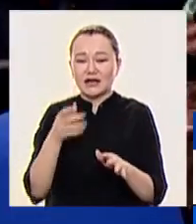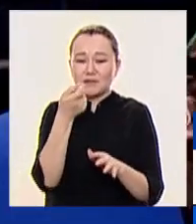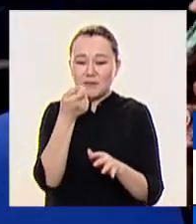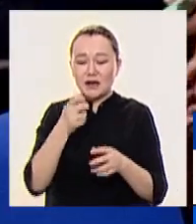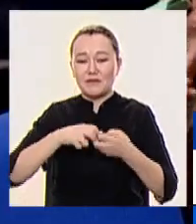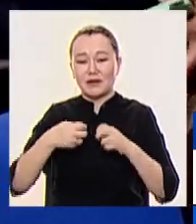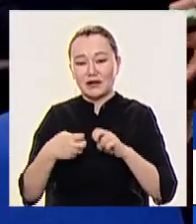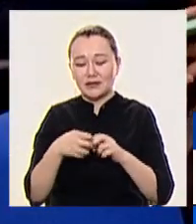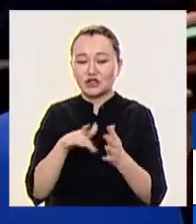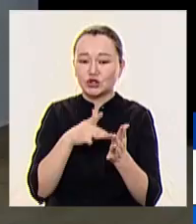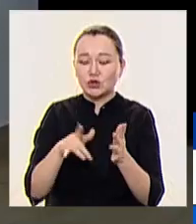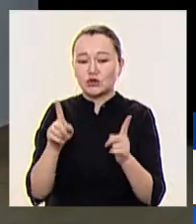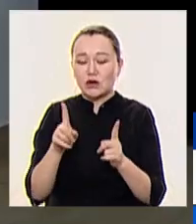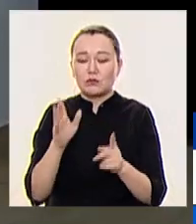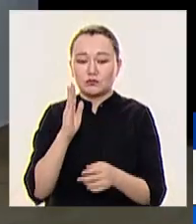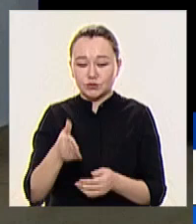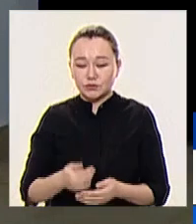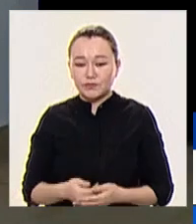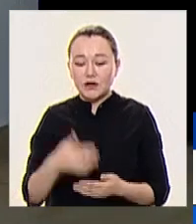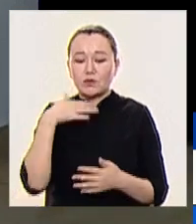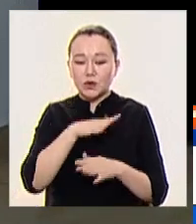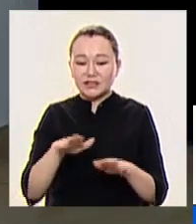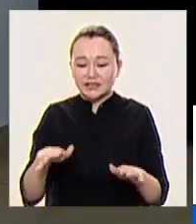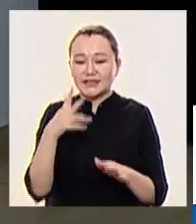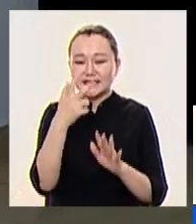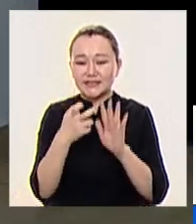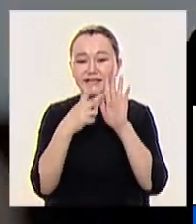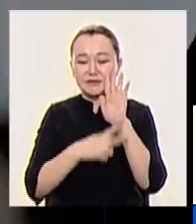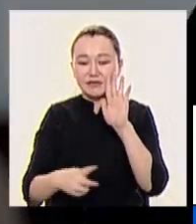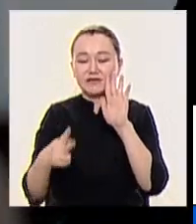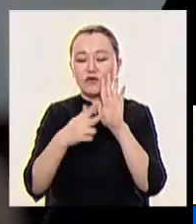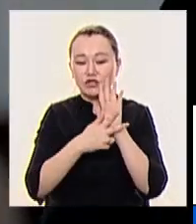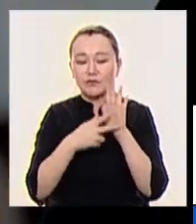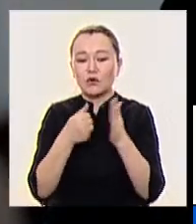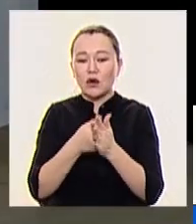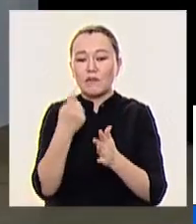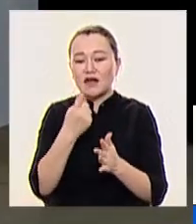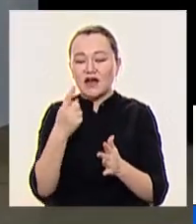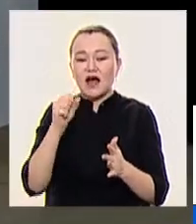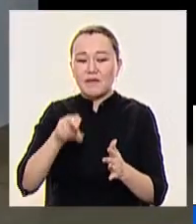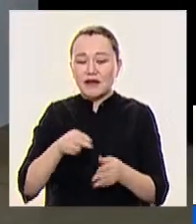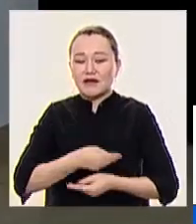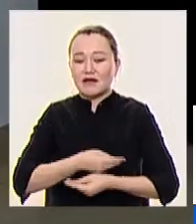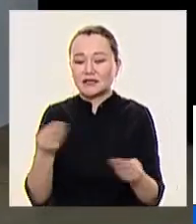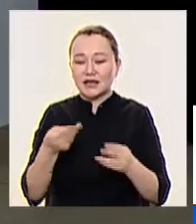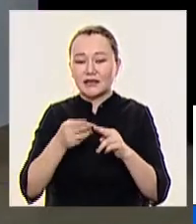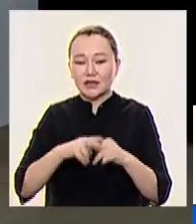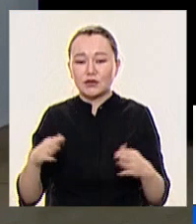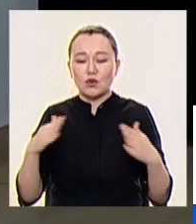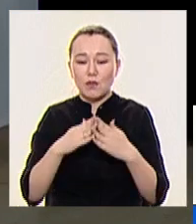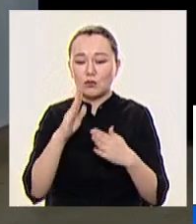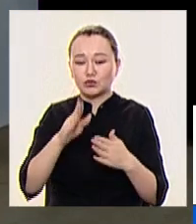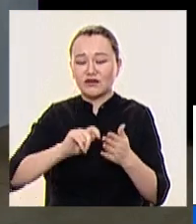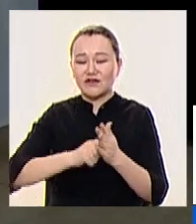небольшие недочеты. Многодетных будет 378 семей. До 1 апреля будут разданы эти дома, будут